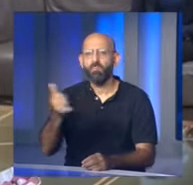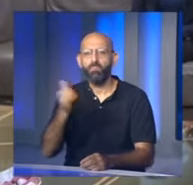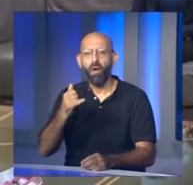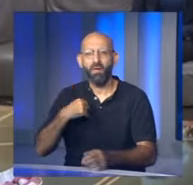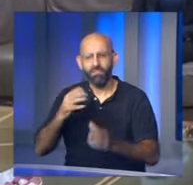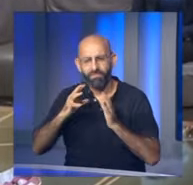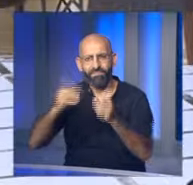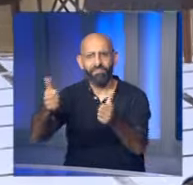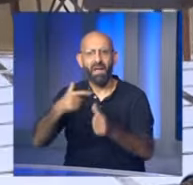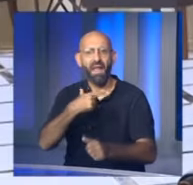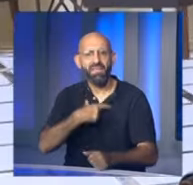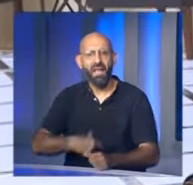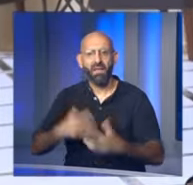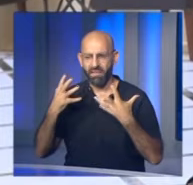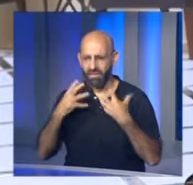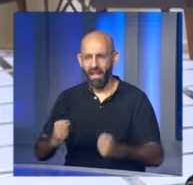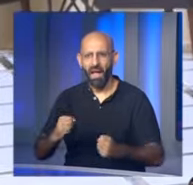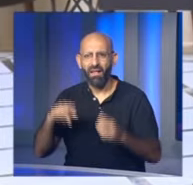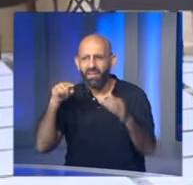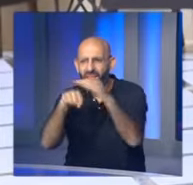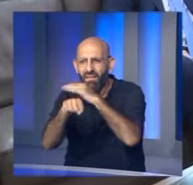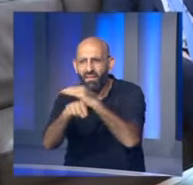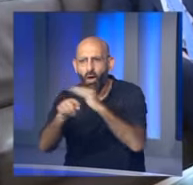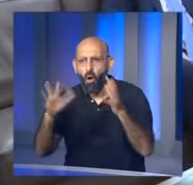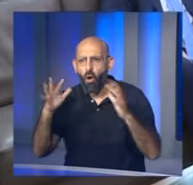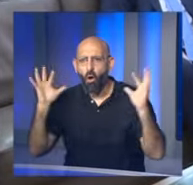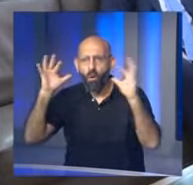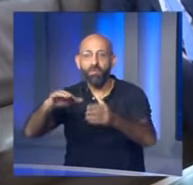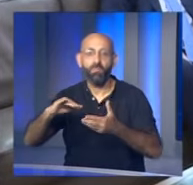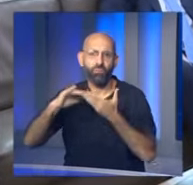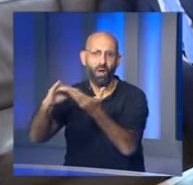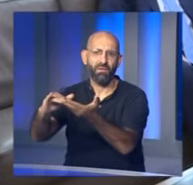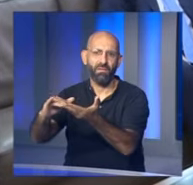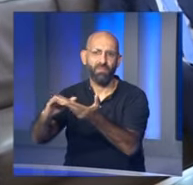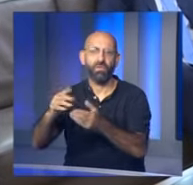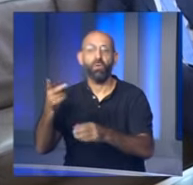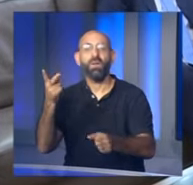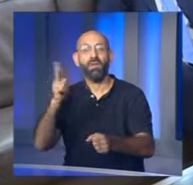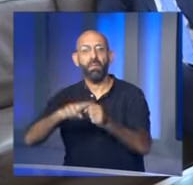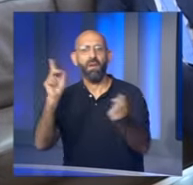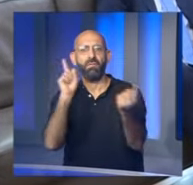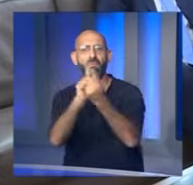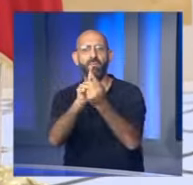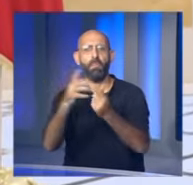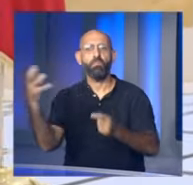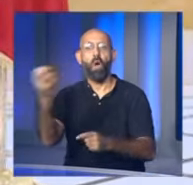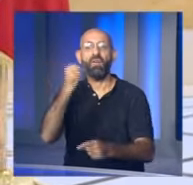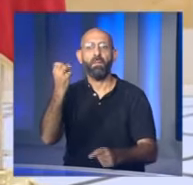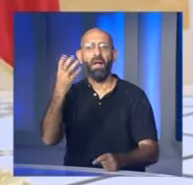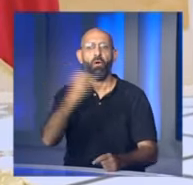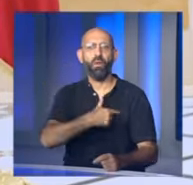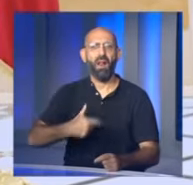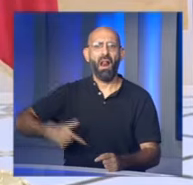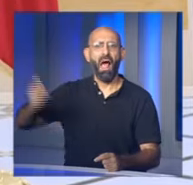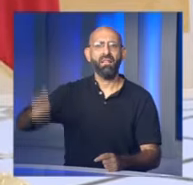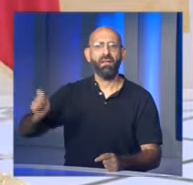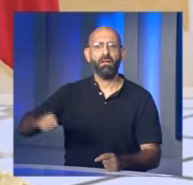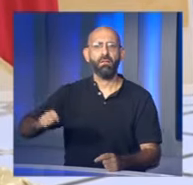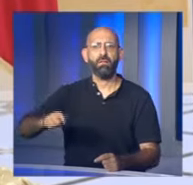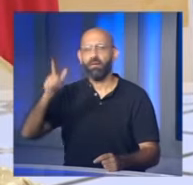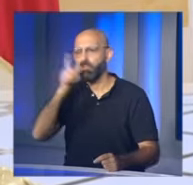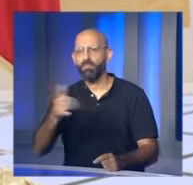الخدمات والانسانيه والصحيه لمساعده النازحين الرئيس مقاطي التقى محافظ بيروت القاضي مروان عبود الذي اطلع رئيس